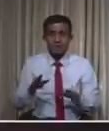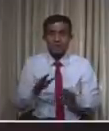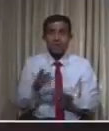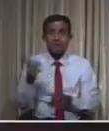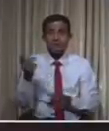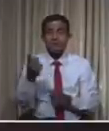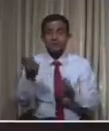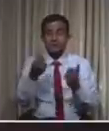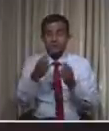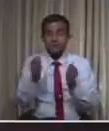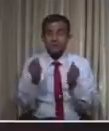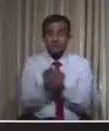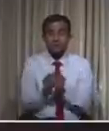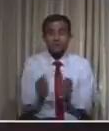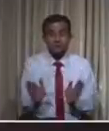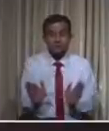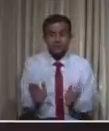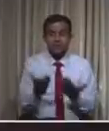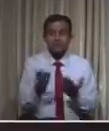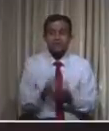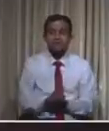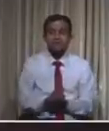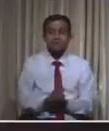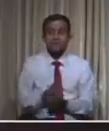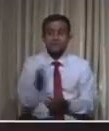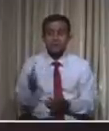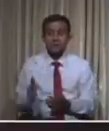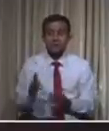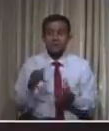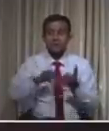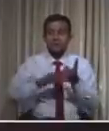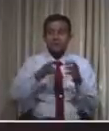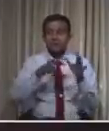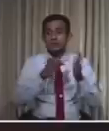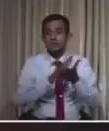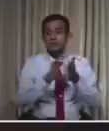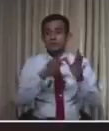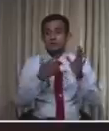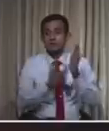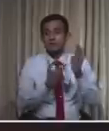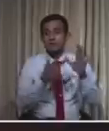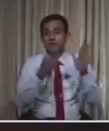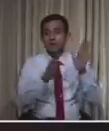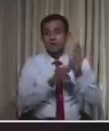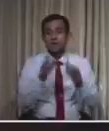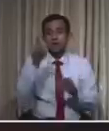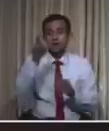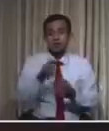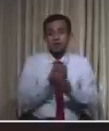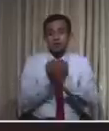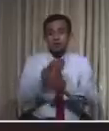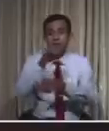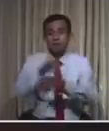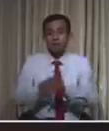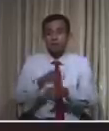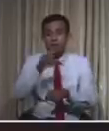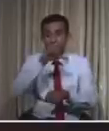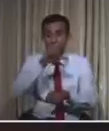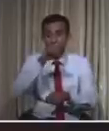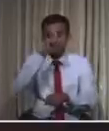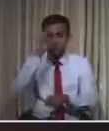එයා ඒ ක්‍රියාමාර්ගයක් ගත්තා. මේ සහරාන් කියන පුජ්‍යලව අත්අඩංගුවට ගන්න 7 වෙනි මාසේ